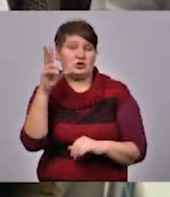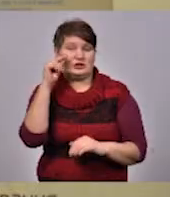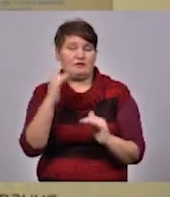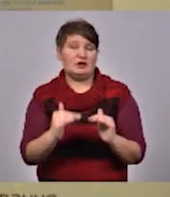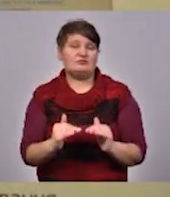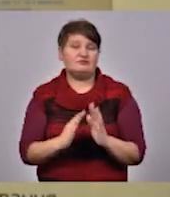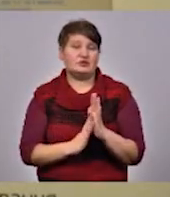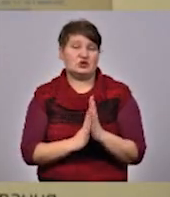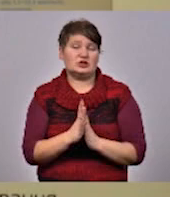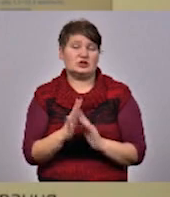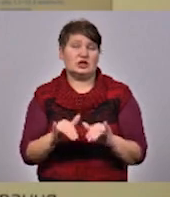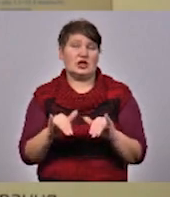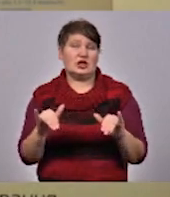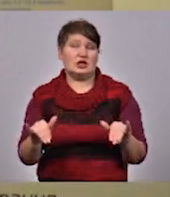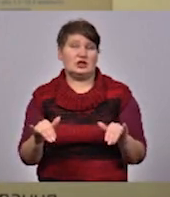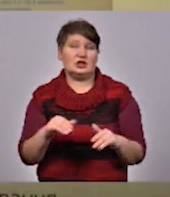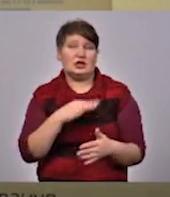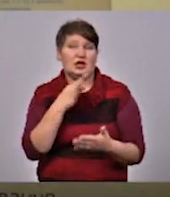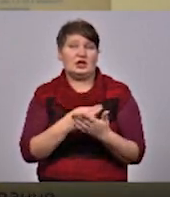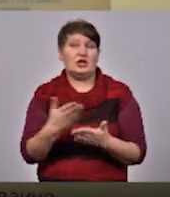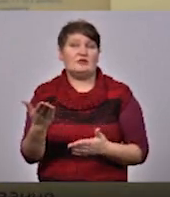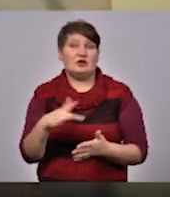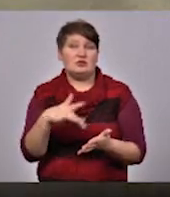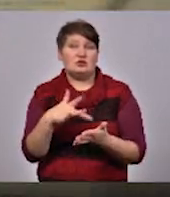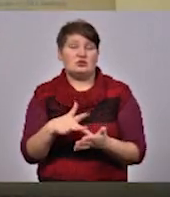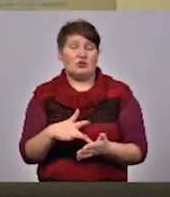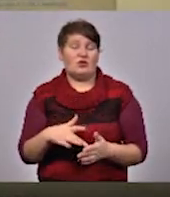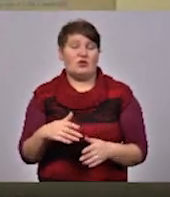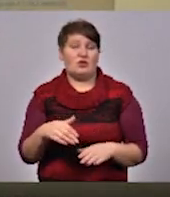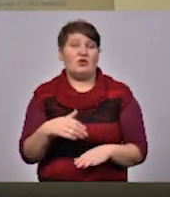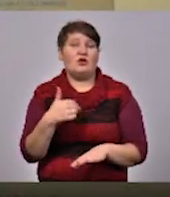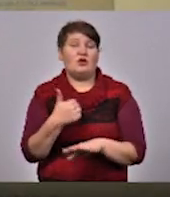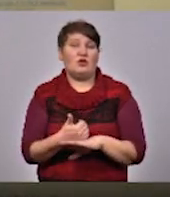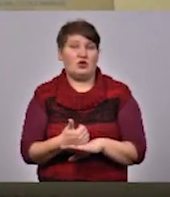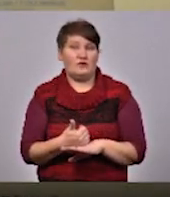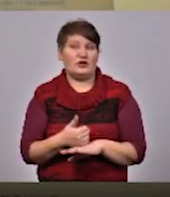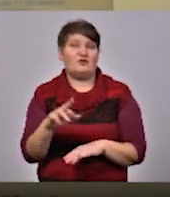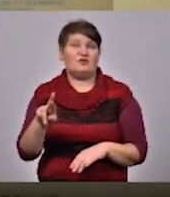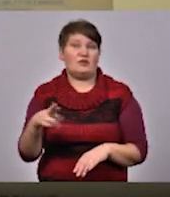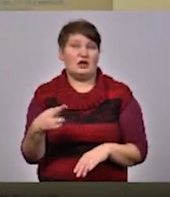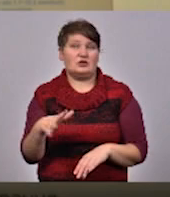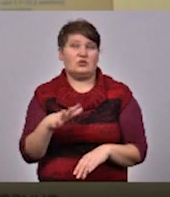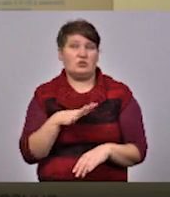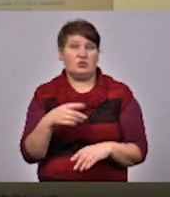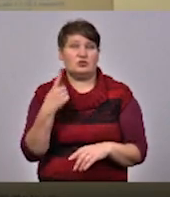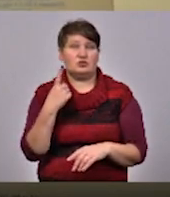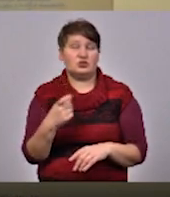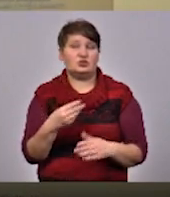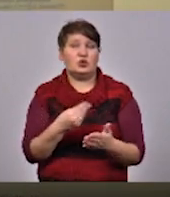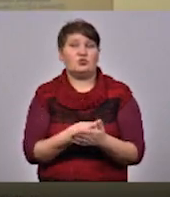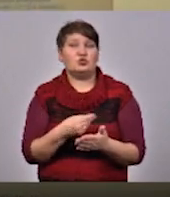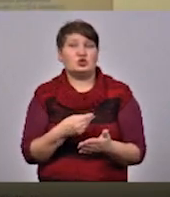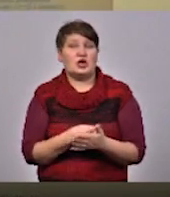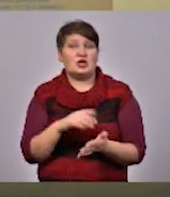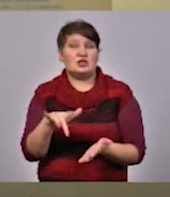зростає. На звіті міського голови в п'ятницю було озвучено, що в мізерному бюджеті міста